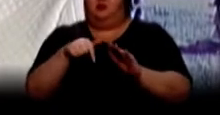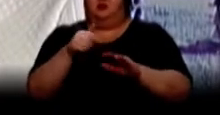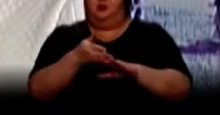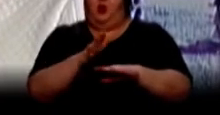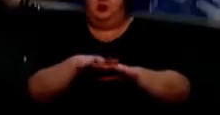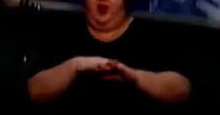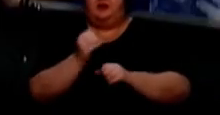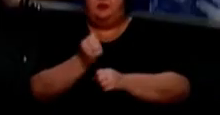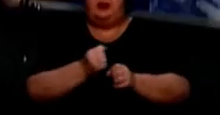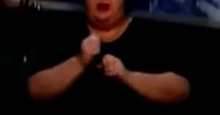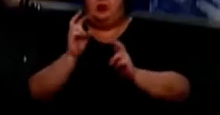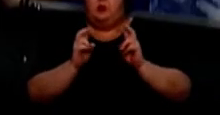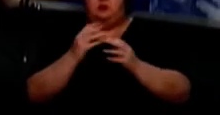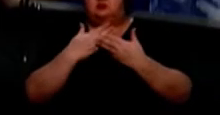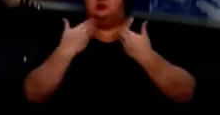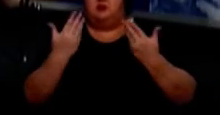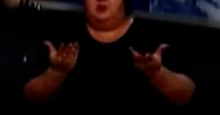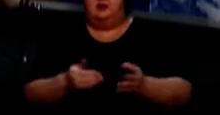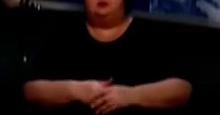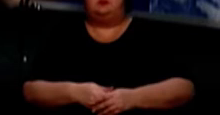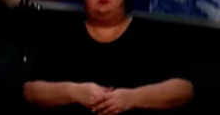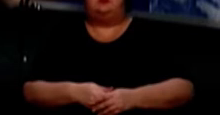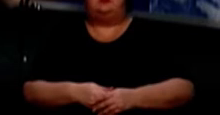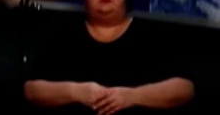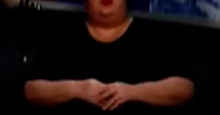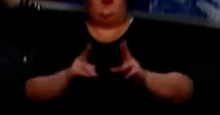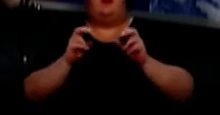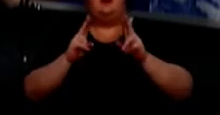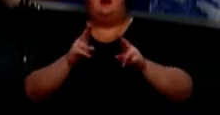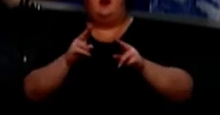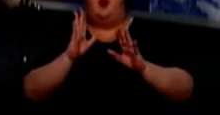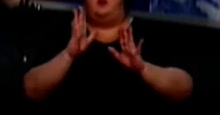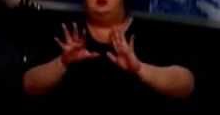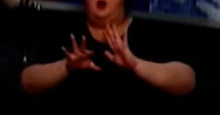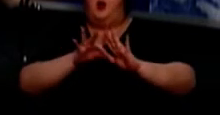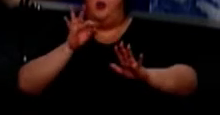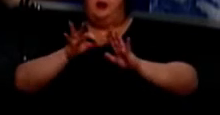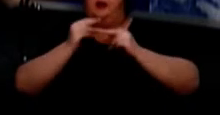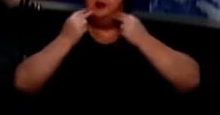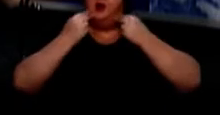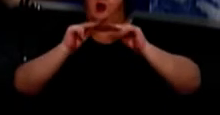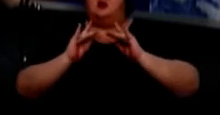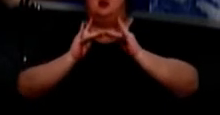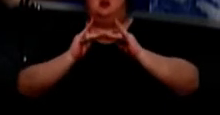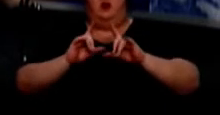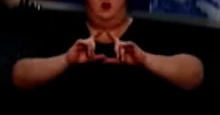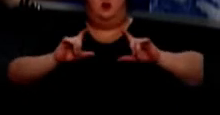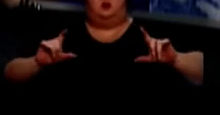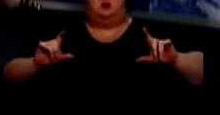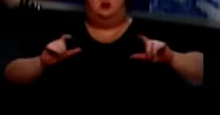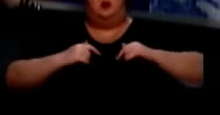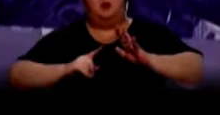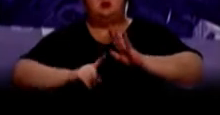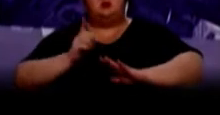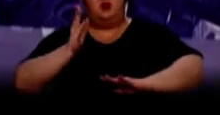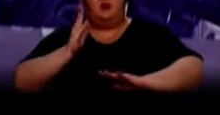що. Вікторія, за якими критеріями обиратимете найкращий гуртожиток? Як визначатимете переможців? Ми спочатку будемо